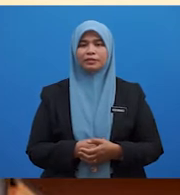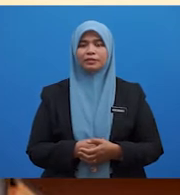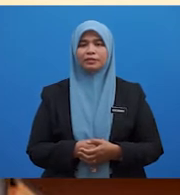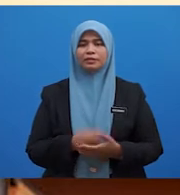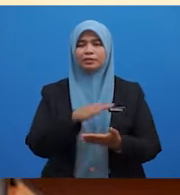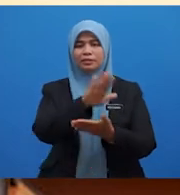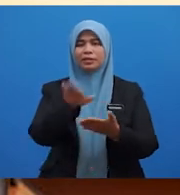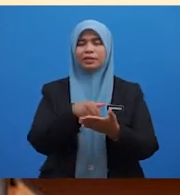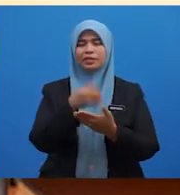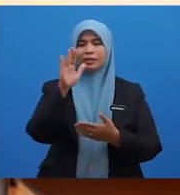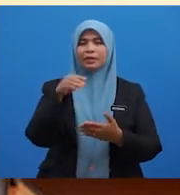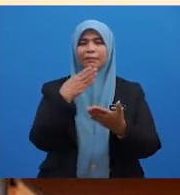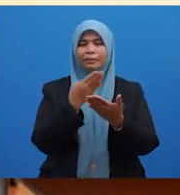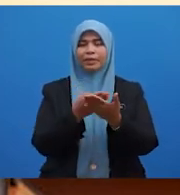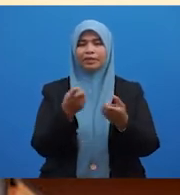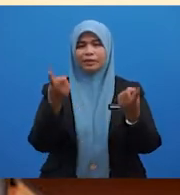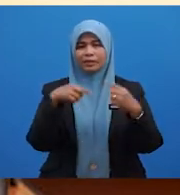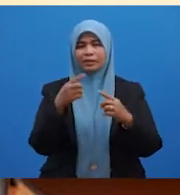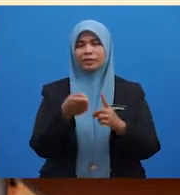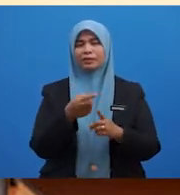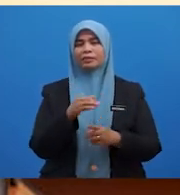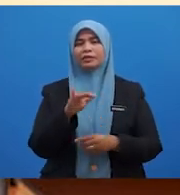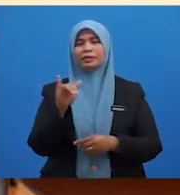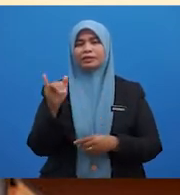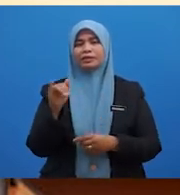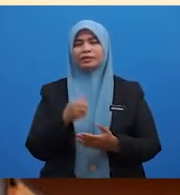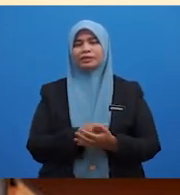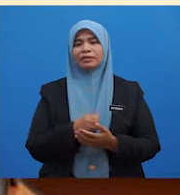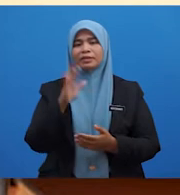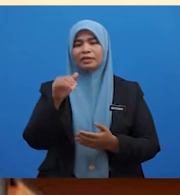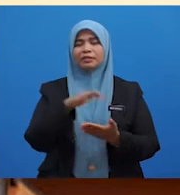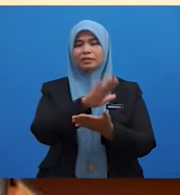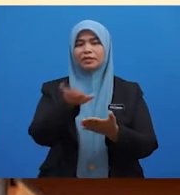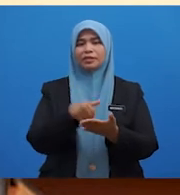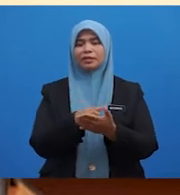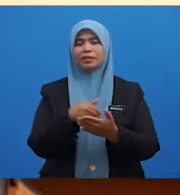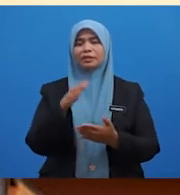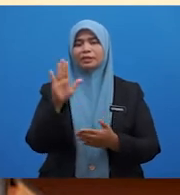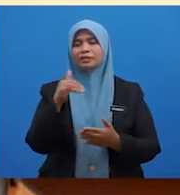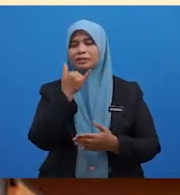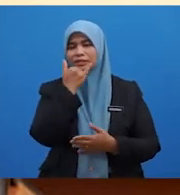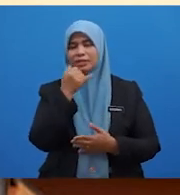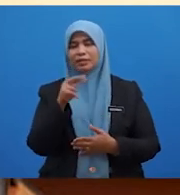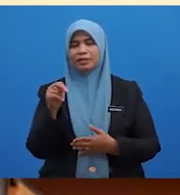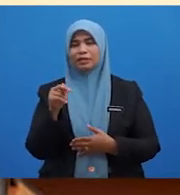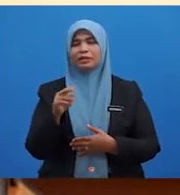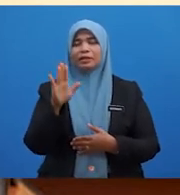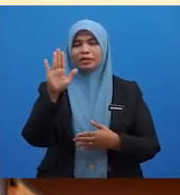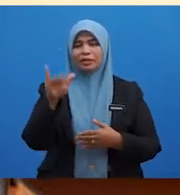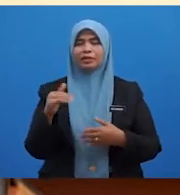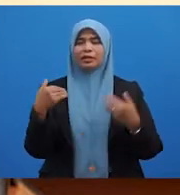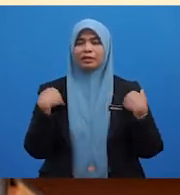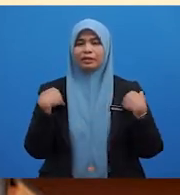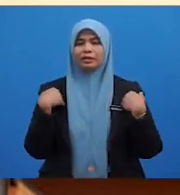Segala yang baik datang daripadanya dan segala kekhilafan yang